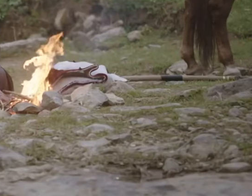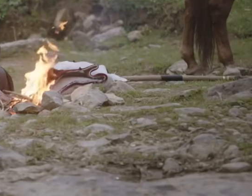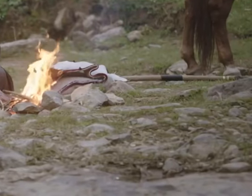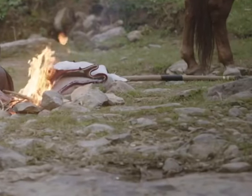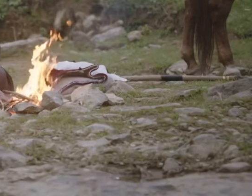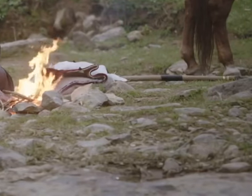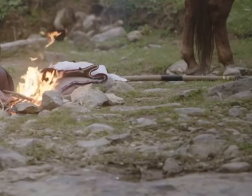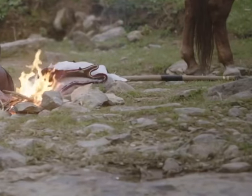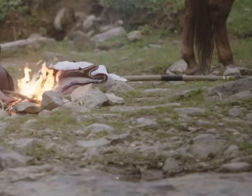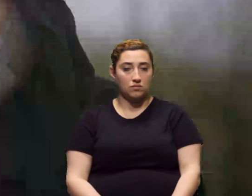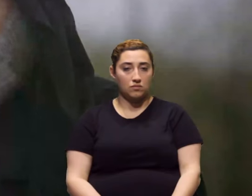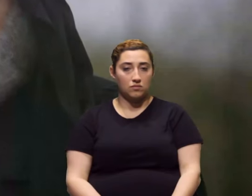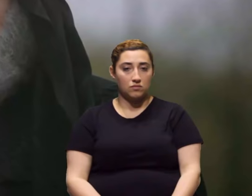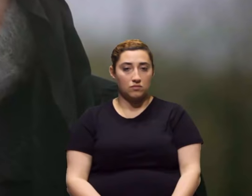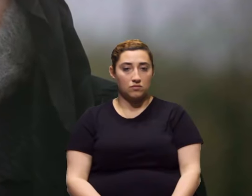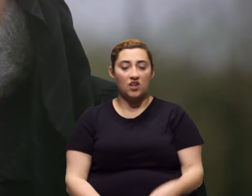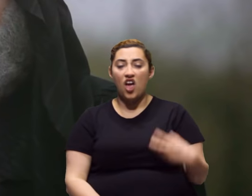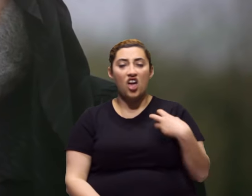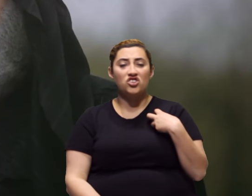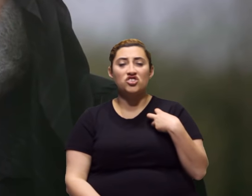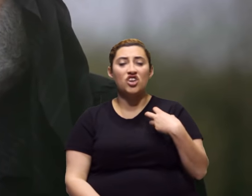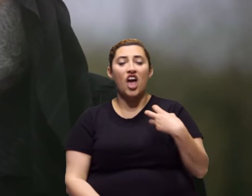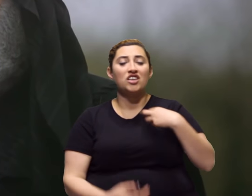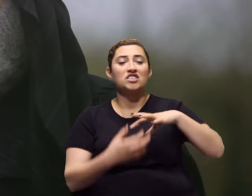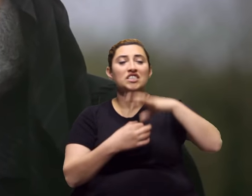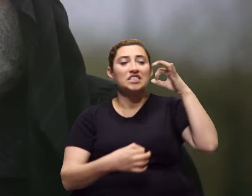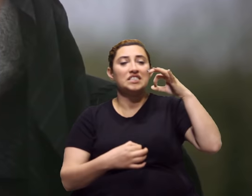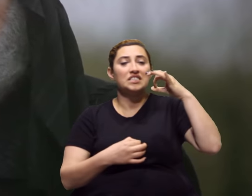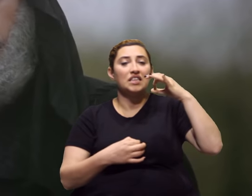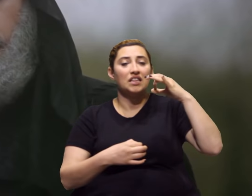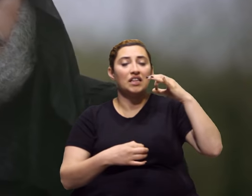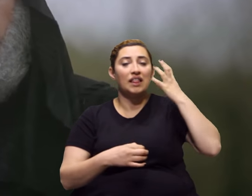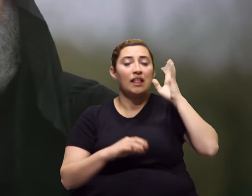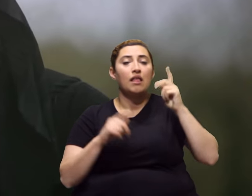Elindekilerden birini okuyor. Aşk aşıkı aslan eder.